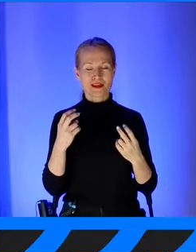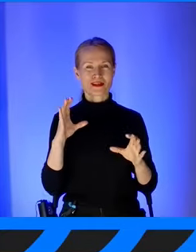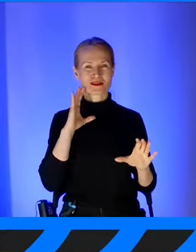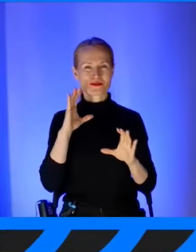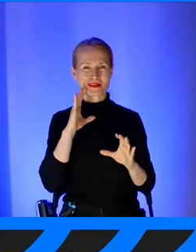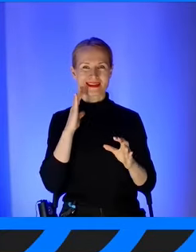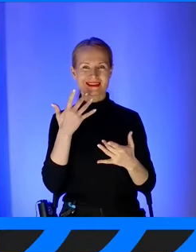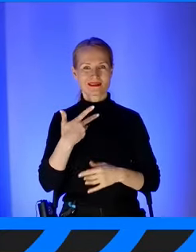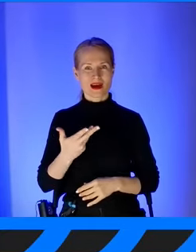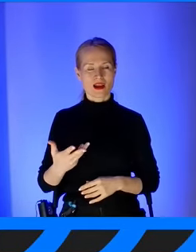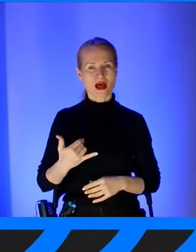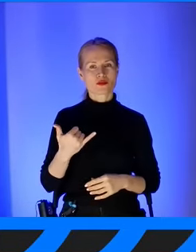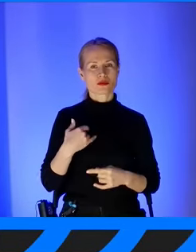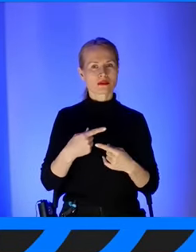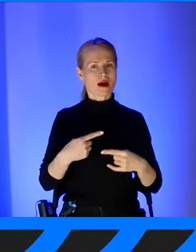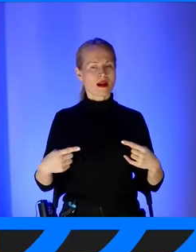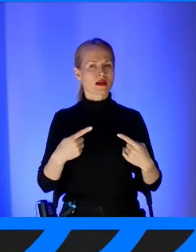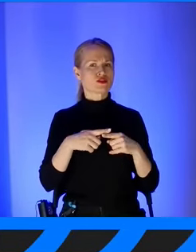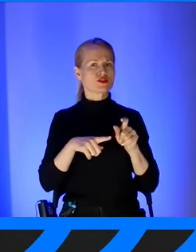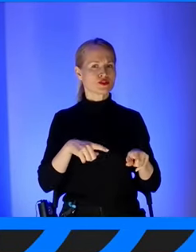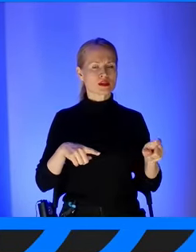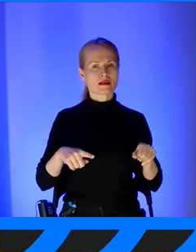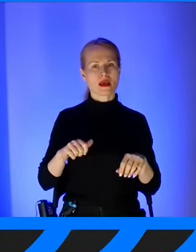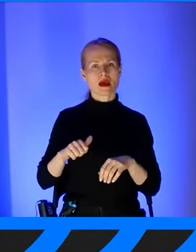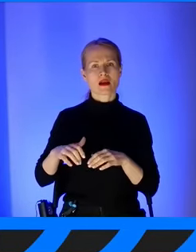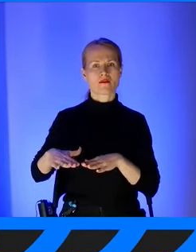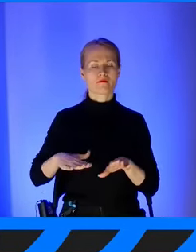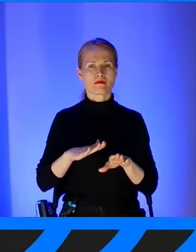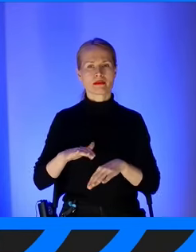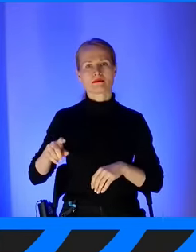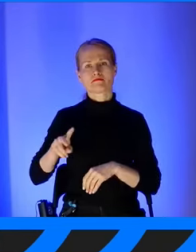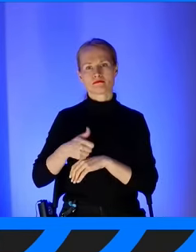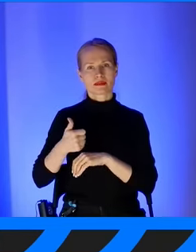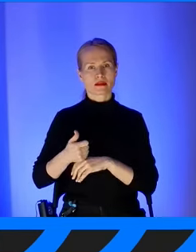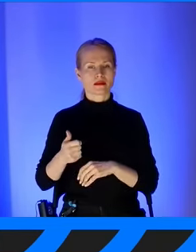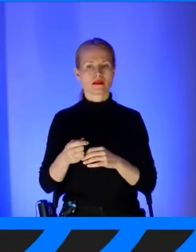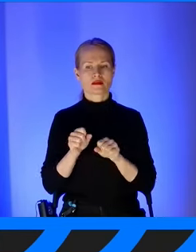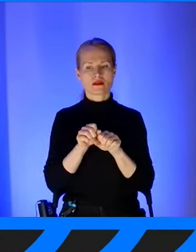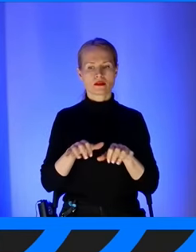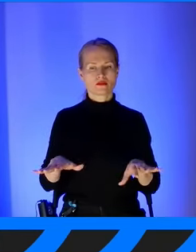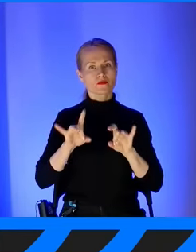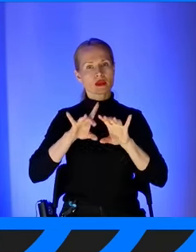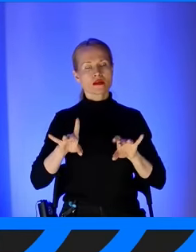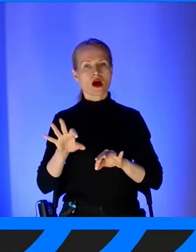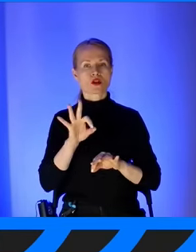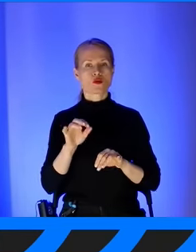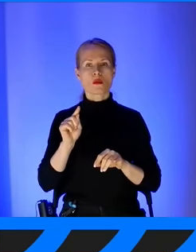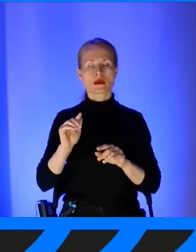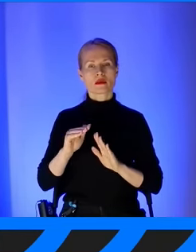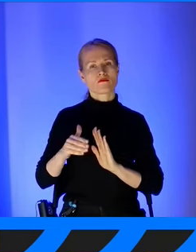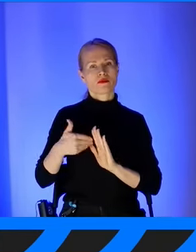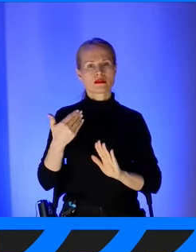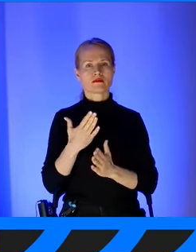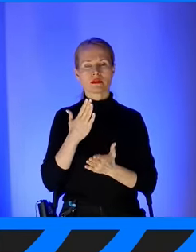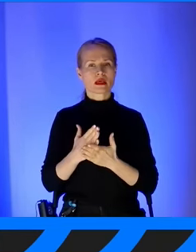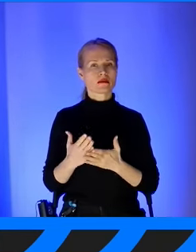нас с разных областей там инженеры вице-президенты там cto рассказывают о том какие вызовы стоят и как задачи